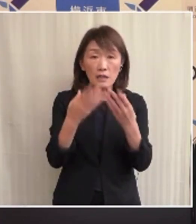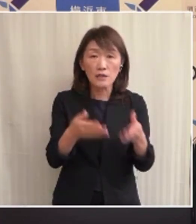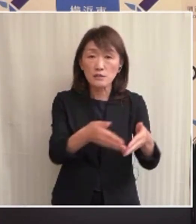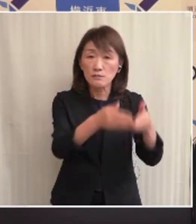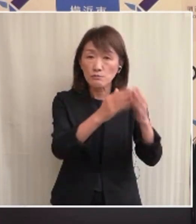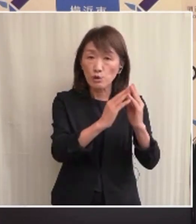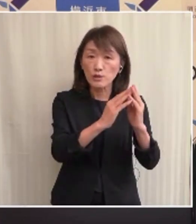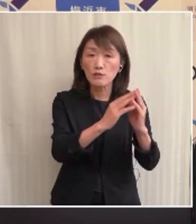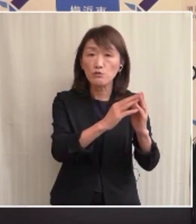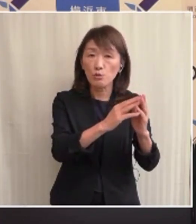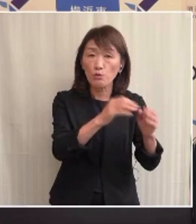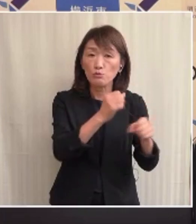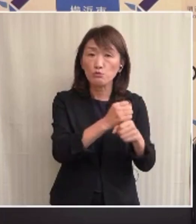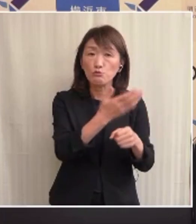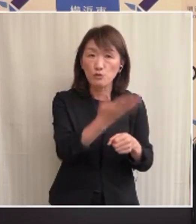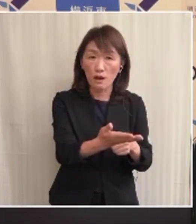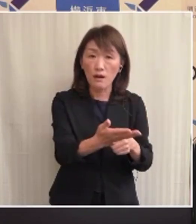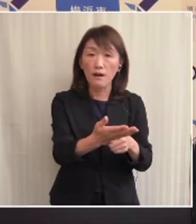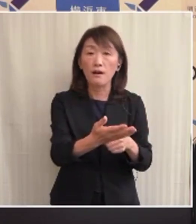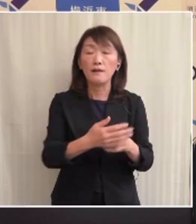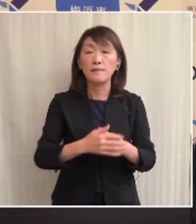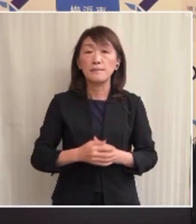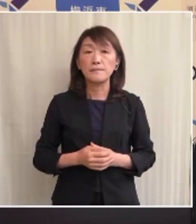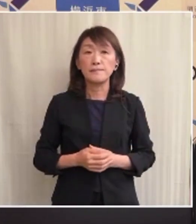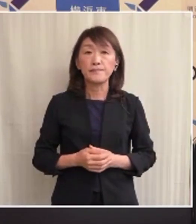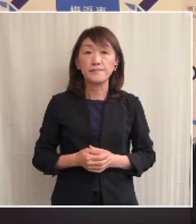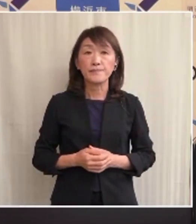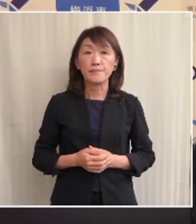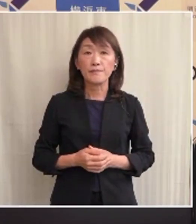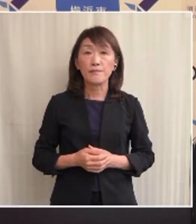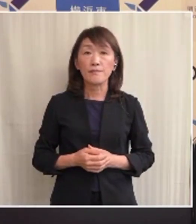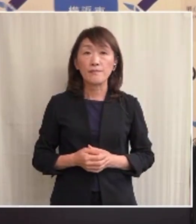。 所管局おりますので。